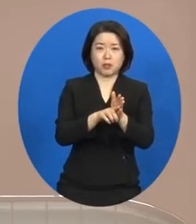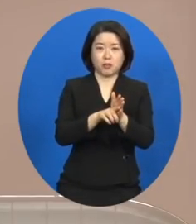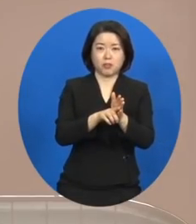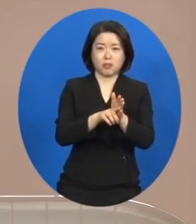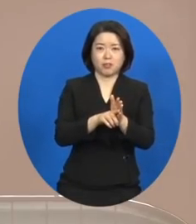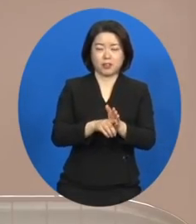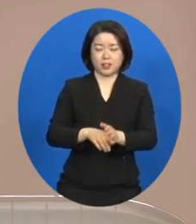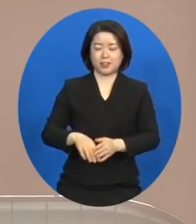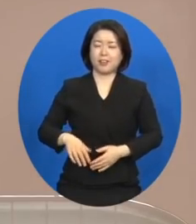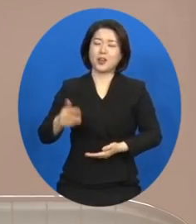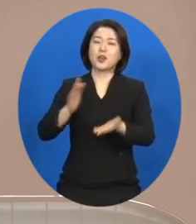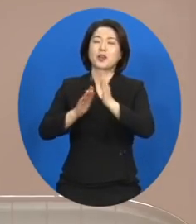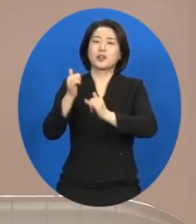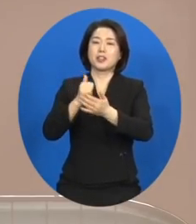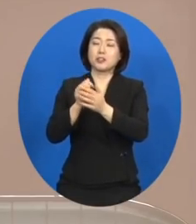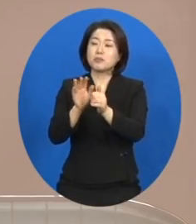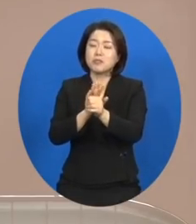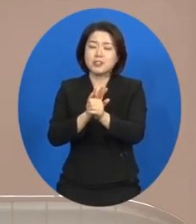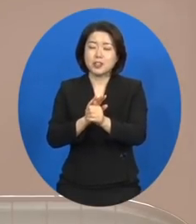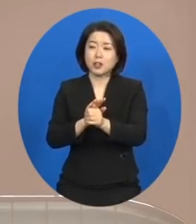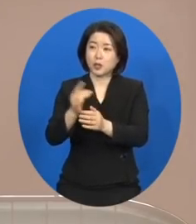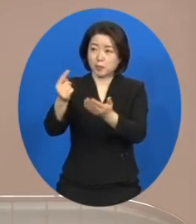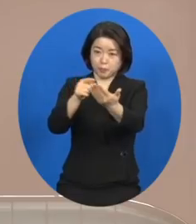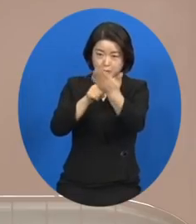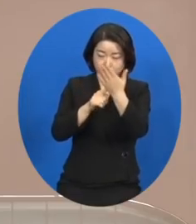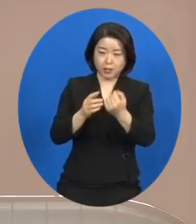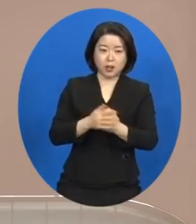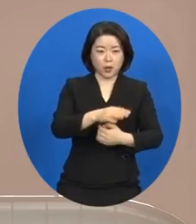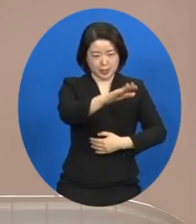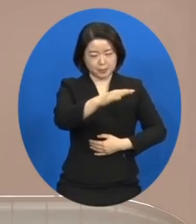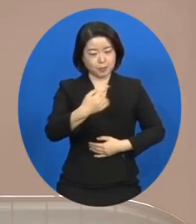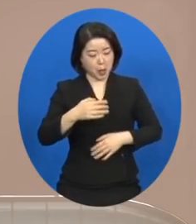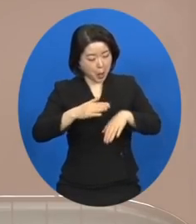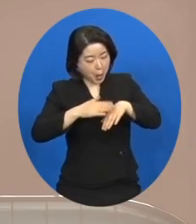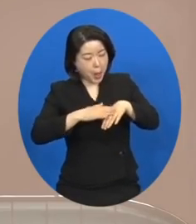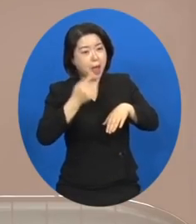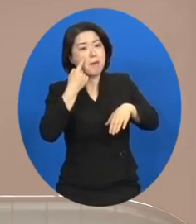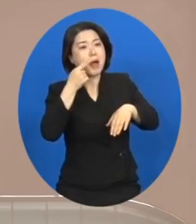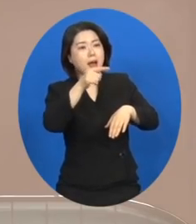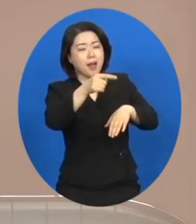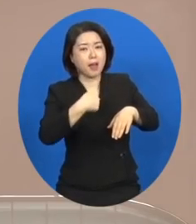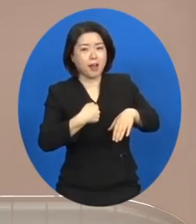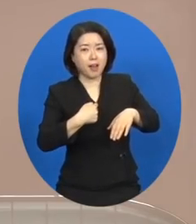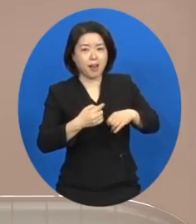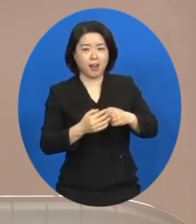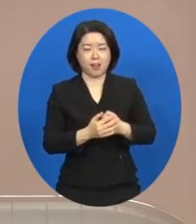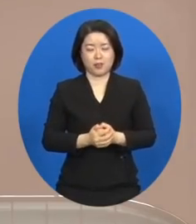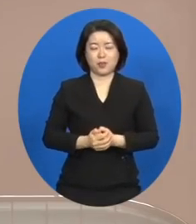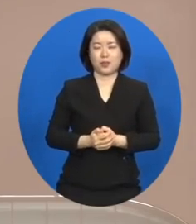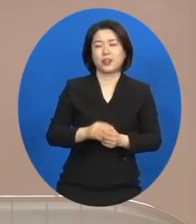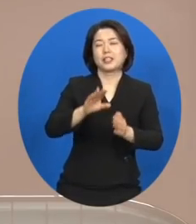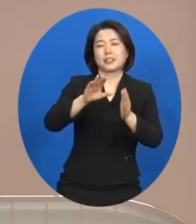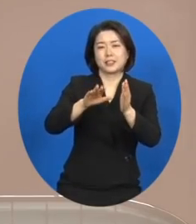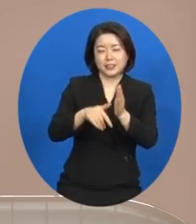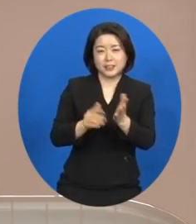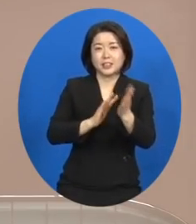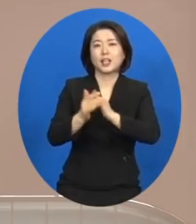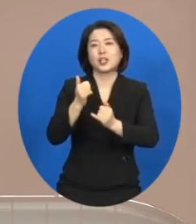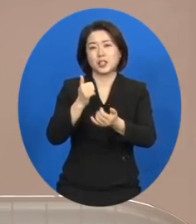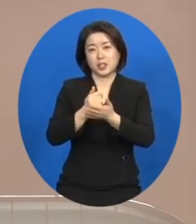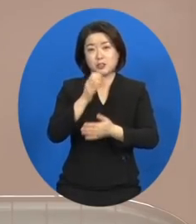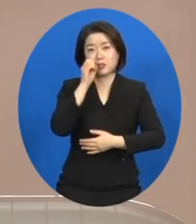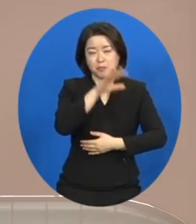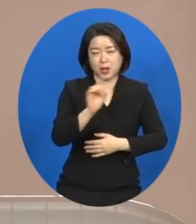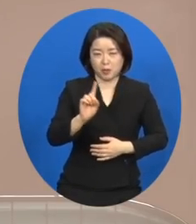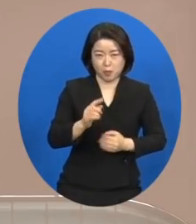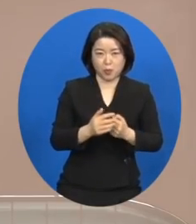친절하게 나타나셔서 만져봐라. 도마야 만져봐. 만져보게 하시죠. 그가 고백을 합니다. 그때 예수님께서 하신 말씀이 요한복음